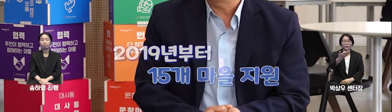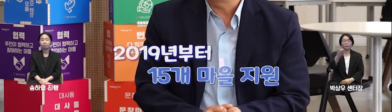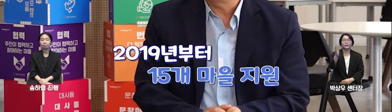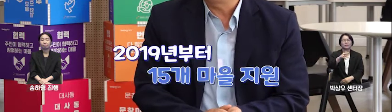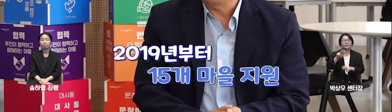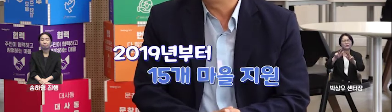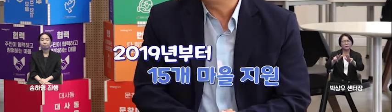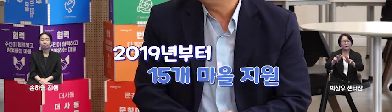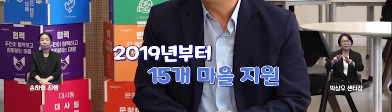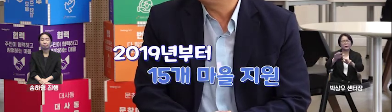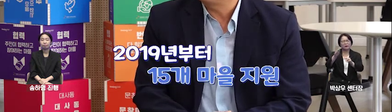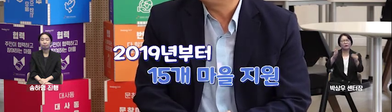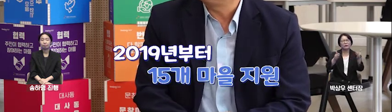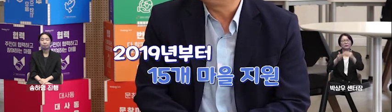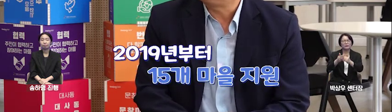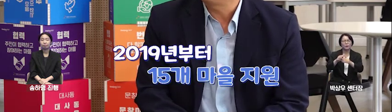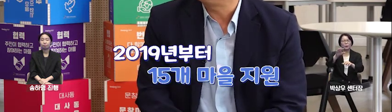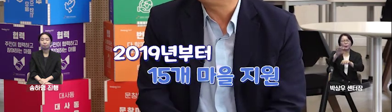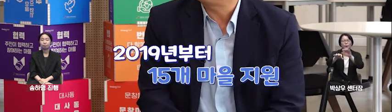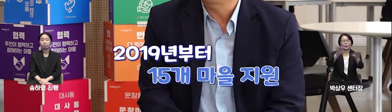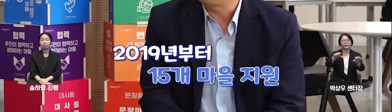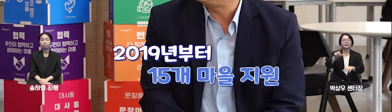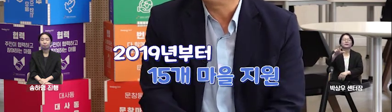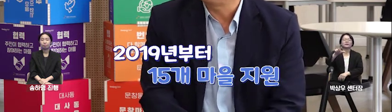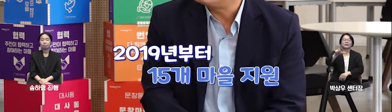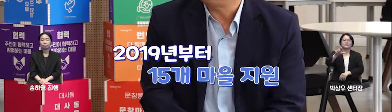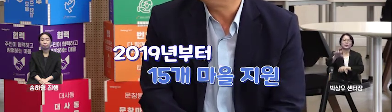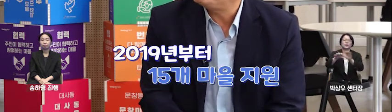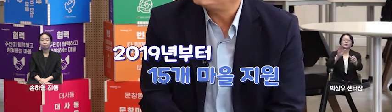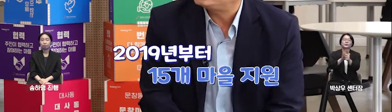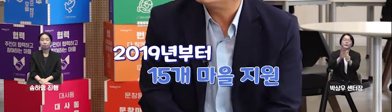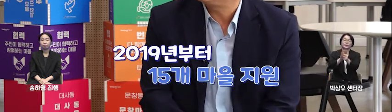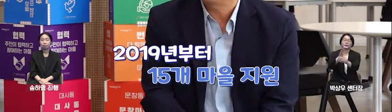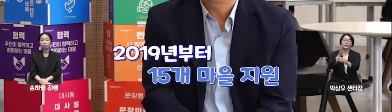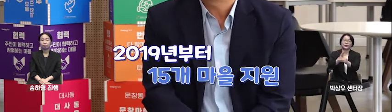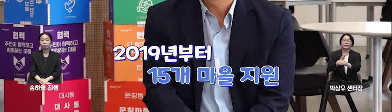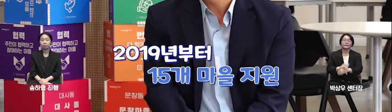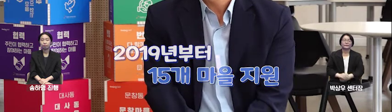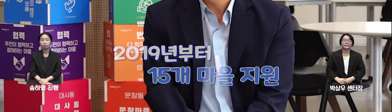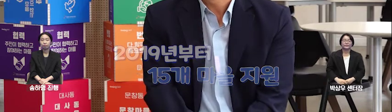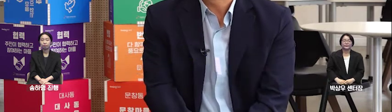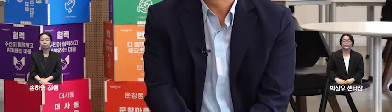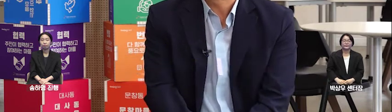2019년도부터 지금까지 한 15곳 정도 사업들을 진행해 온 것 같습니다.